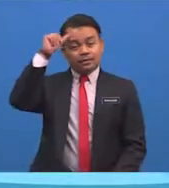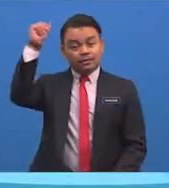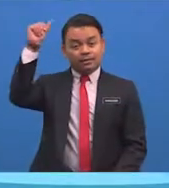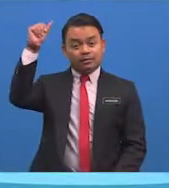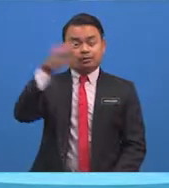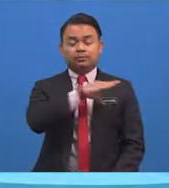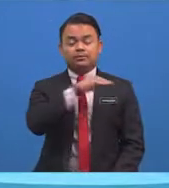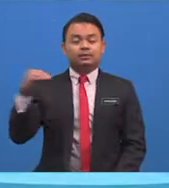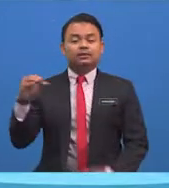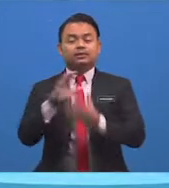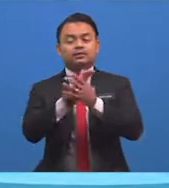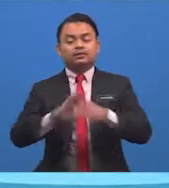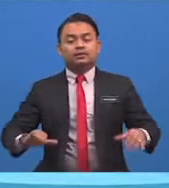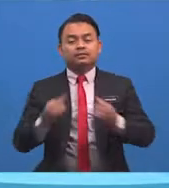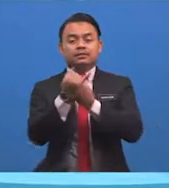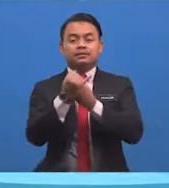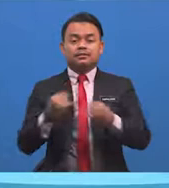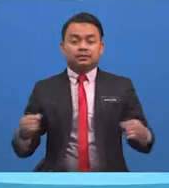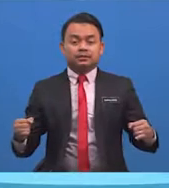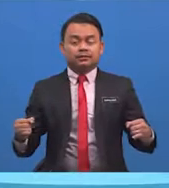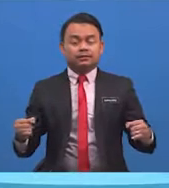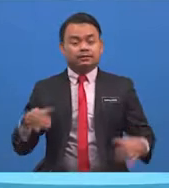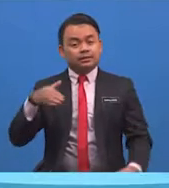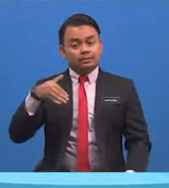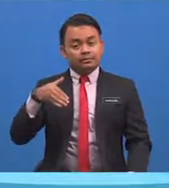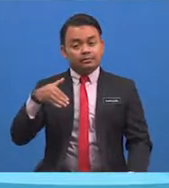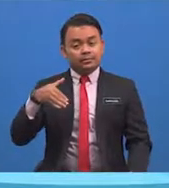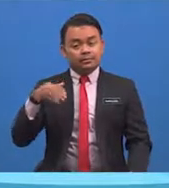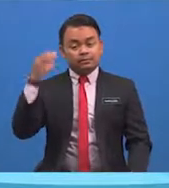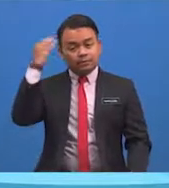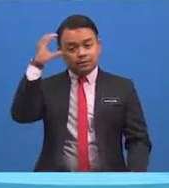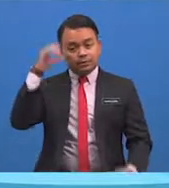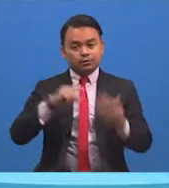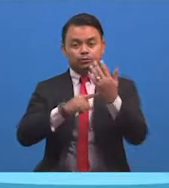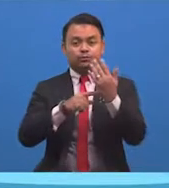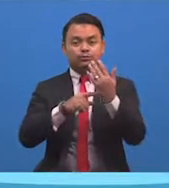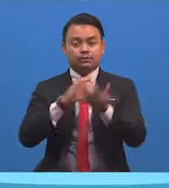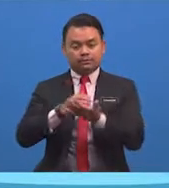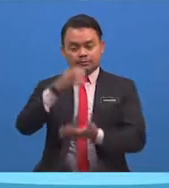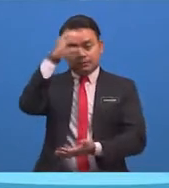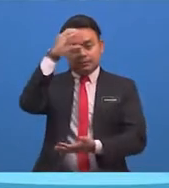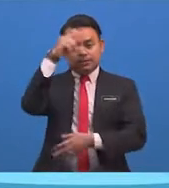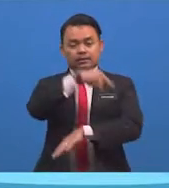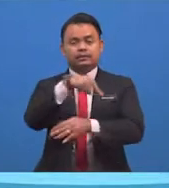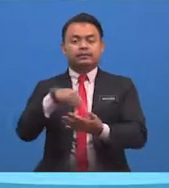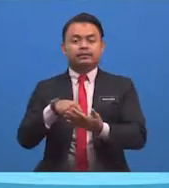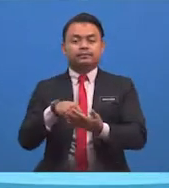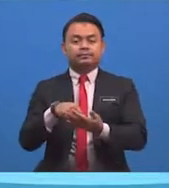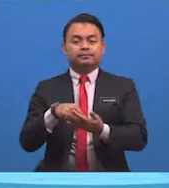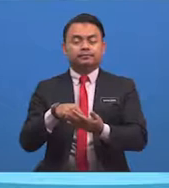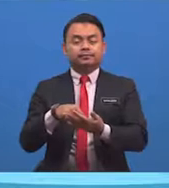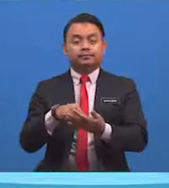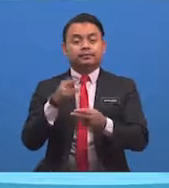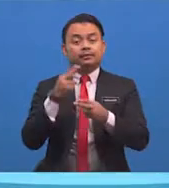Assalamualaikum dan selamat sejahtera. Sebelum saya memulakan pembelajaran hari ini, saya kenalkan diri saya